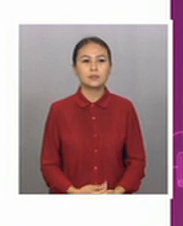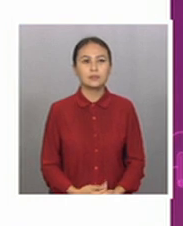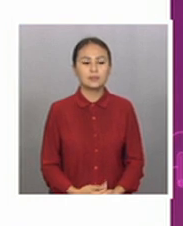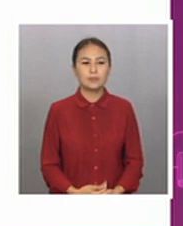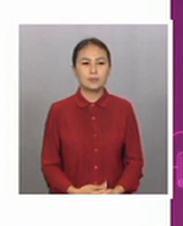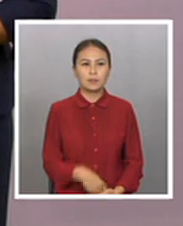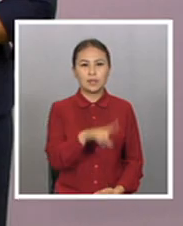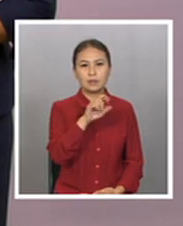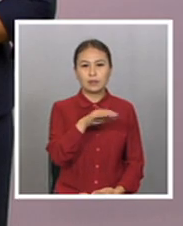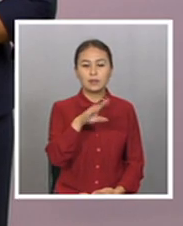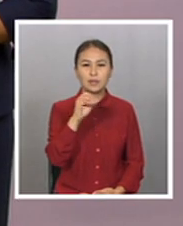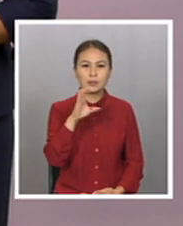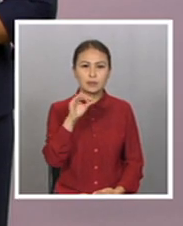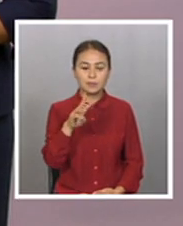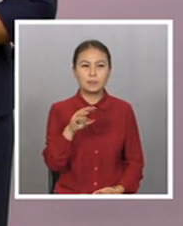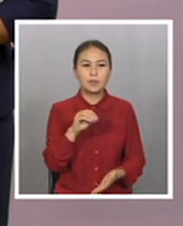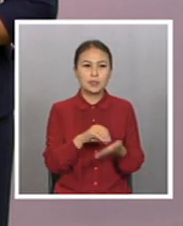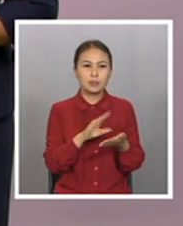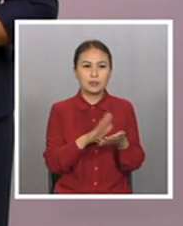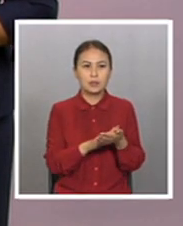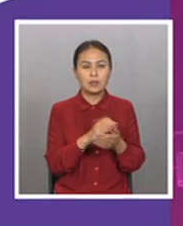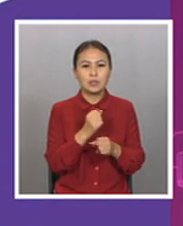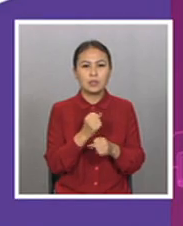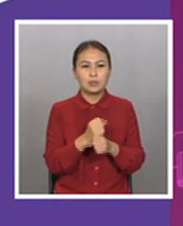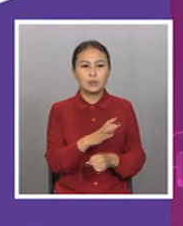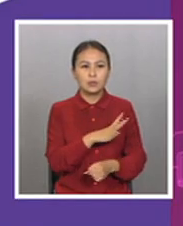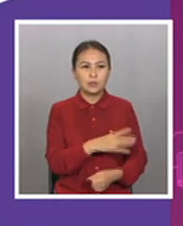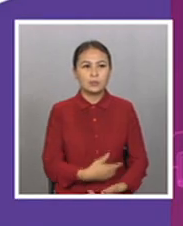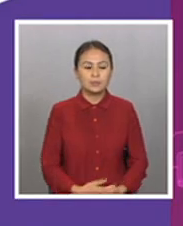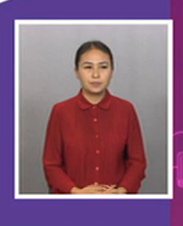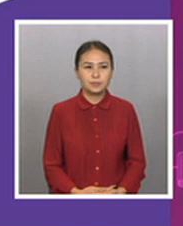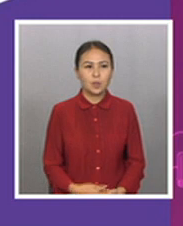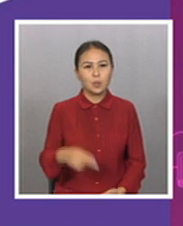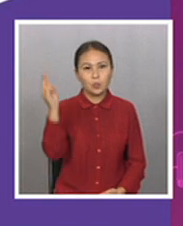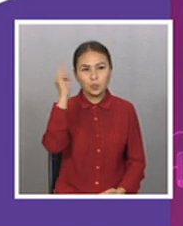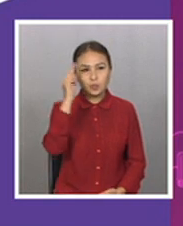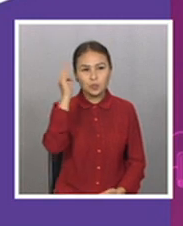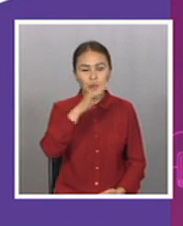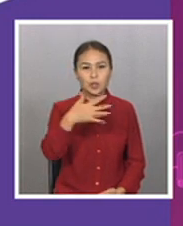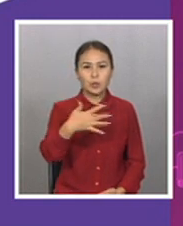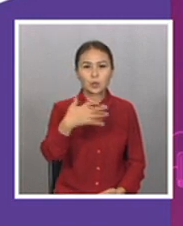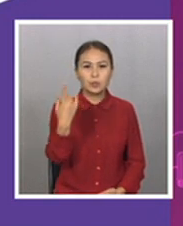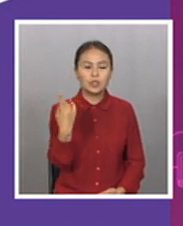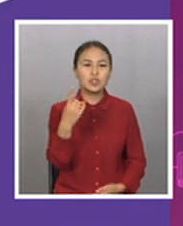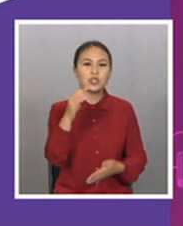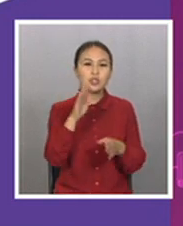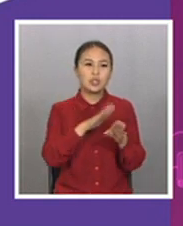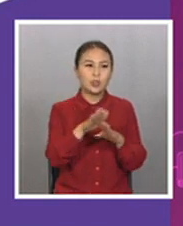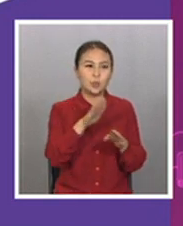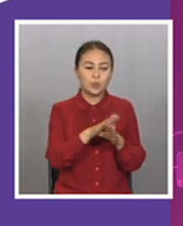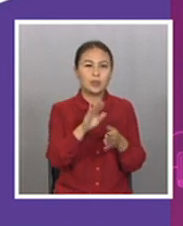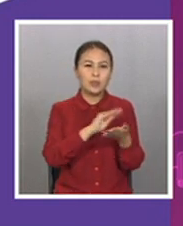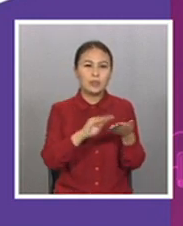Зат есіммен етістіктен жасалып тұр екен. Оқушылар, 51-ші жаттығуға назар